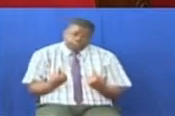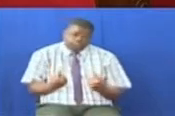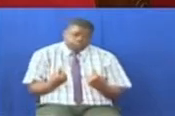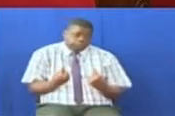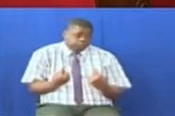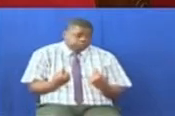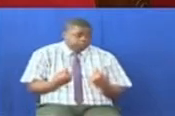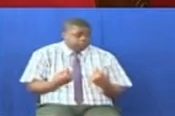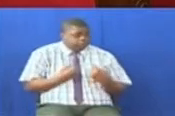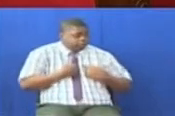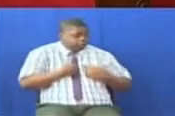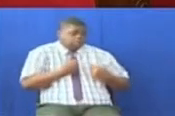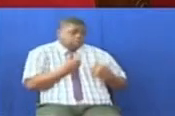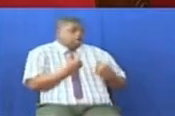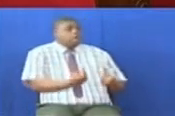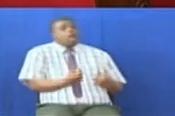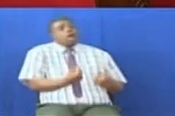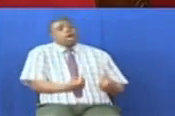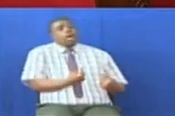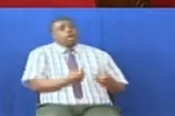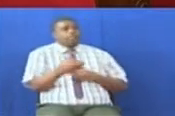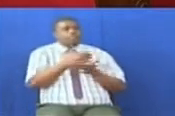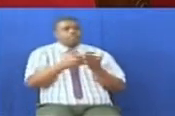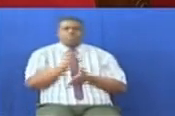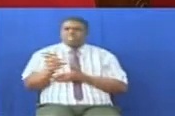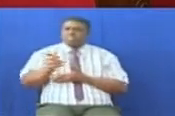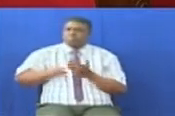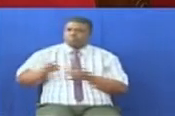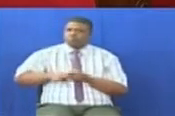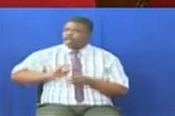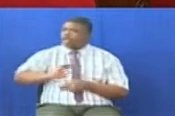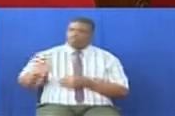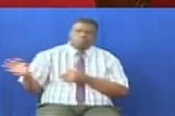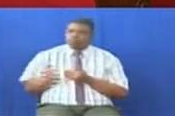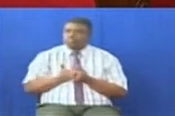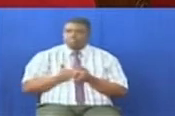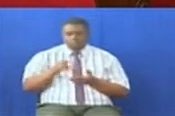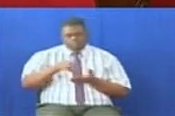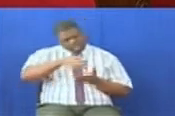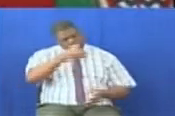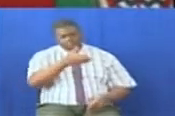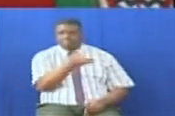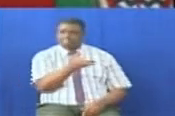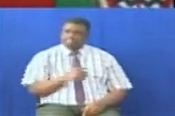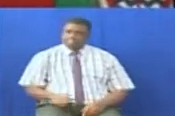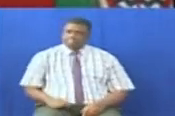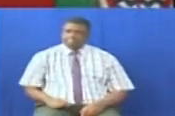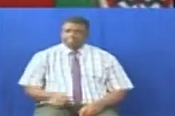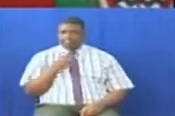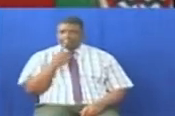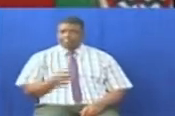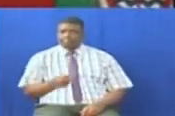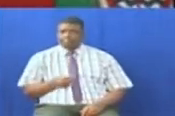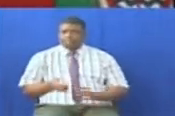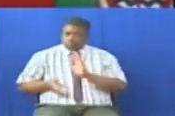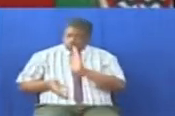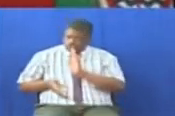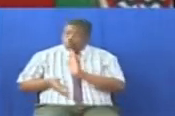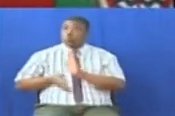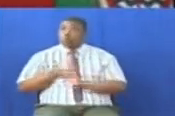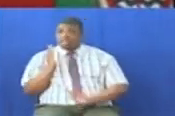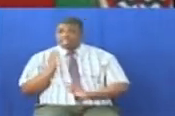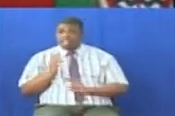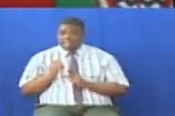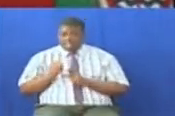baadhi ya halmashauri zimekuwa hazirejeshewi gharama hizo kwa madai kwamba fomu za marejesho